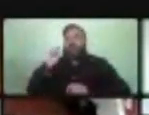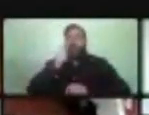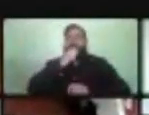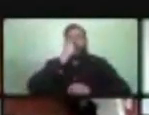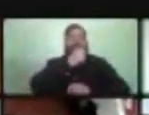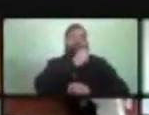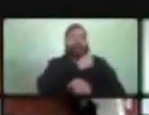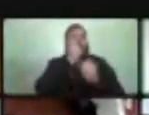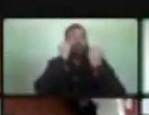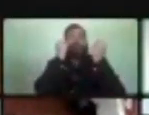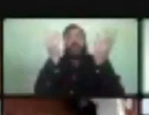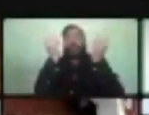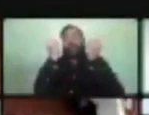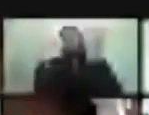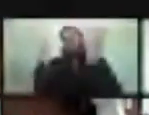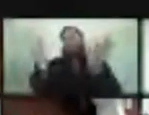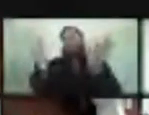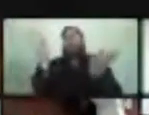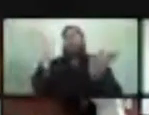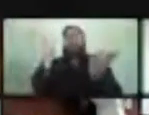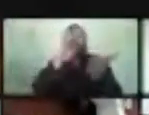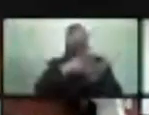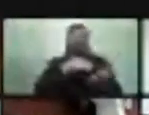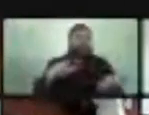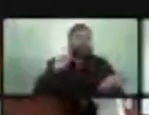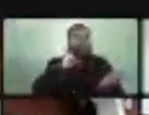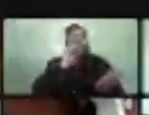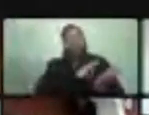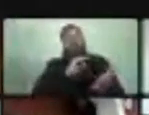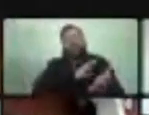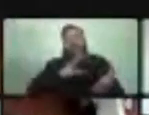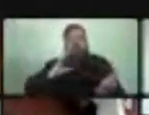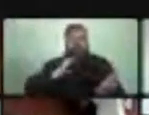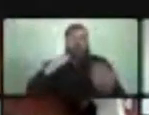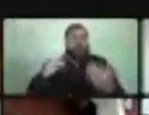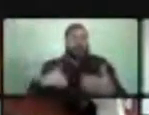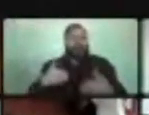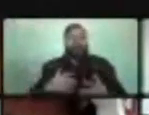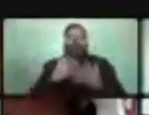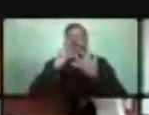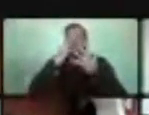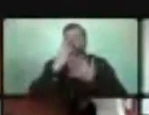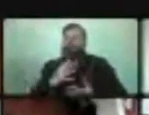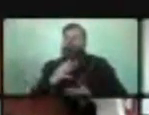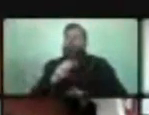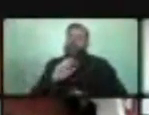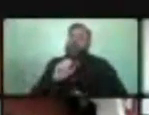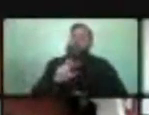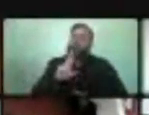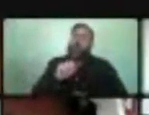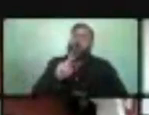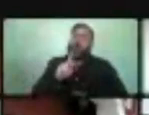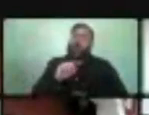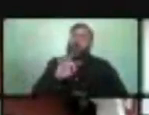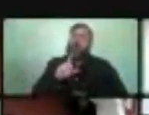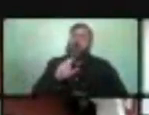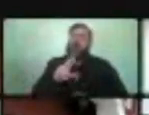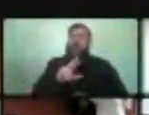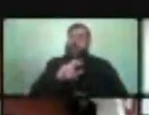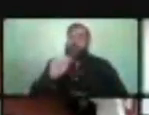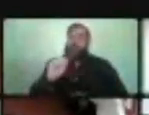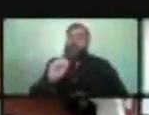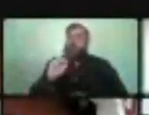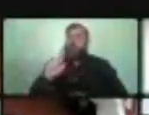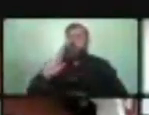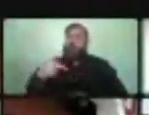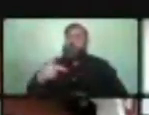kupima maelfu ya wanafunzi, walimu na wafanyikazi katika JCPS. Hata hivyo, Rockefeller